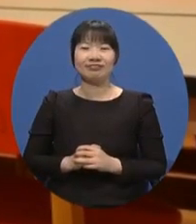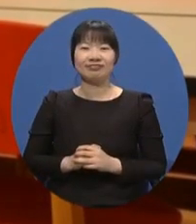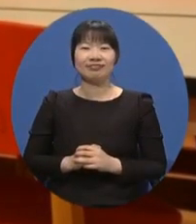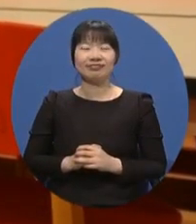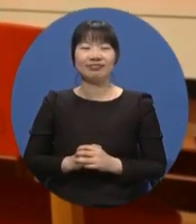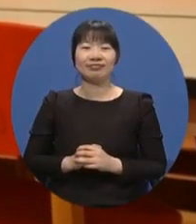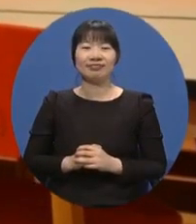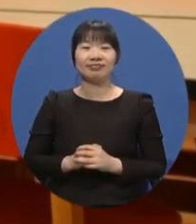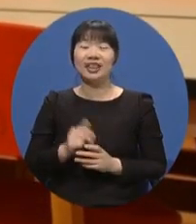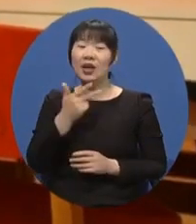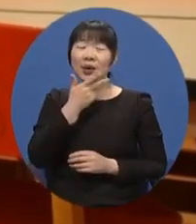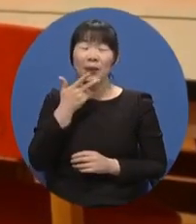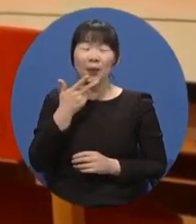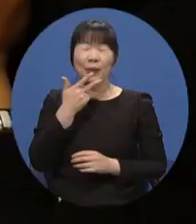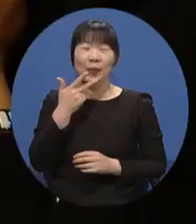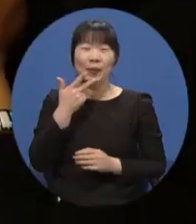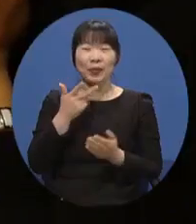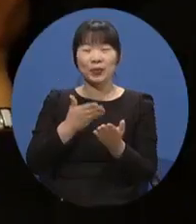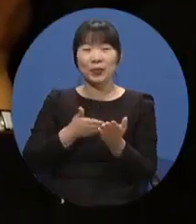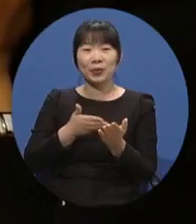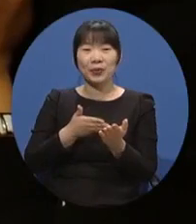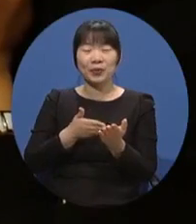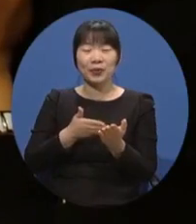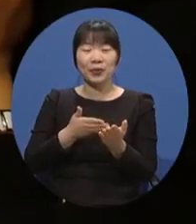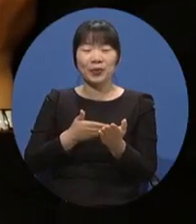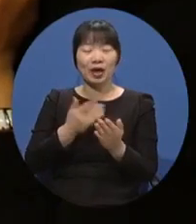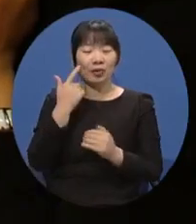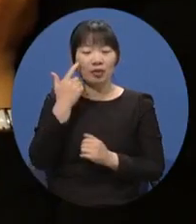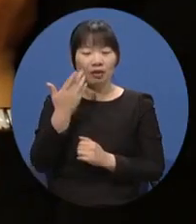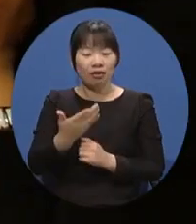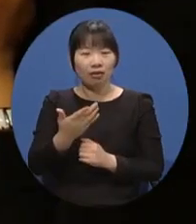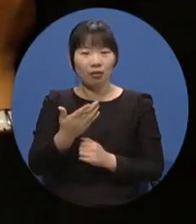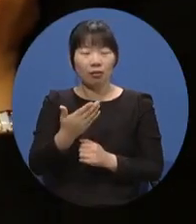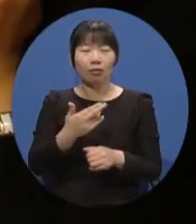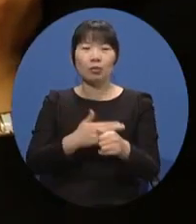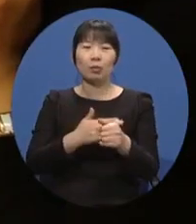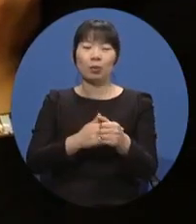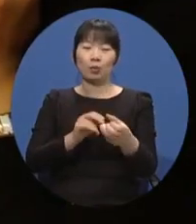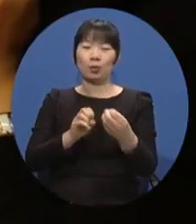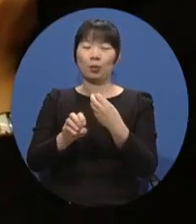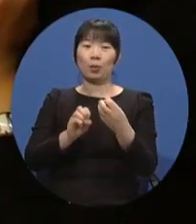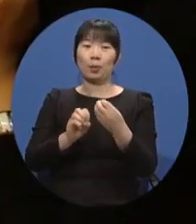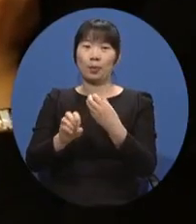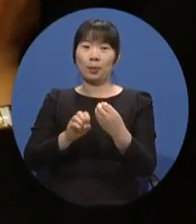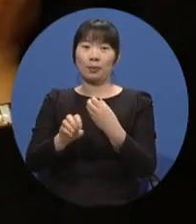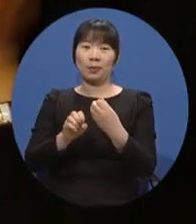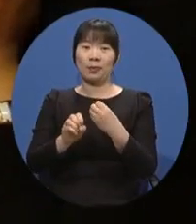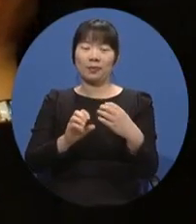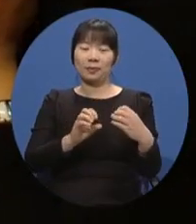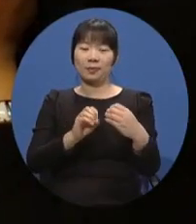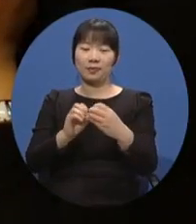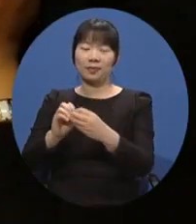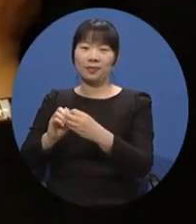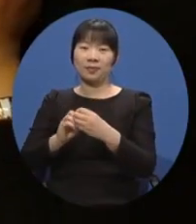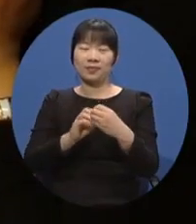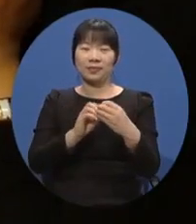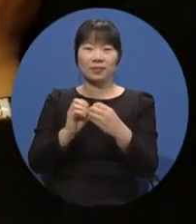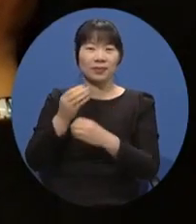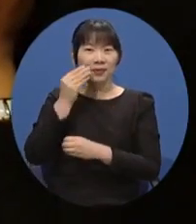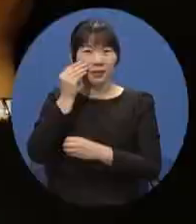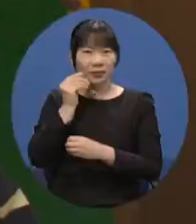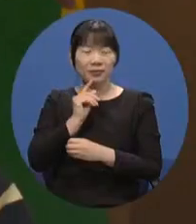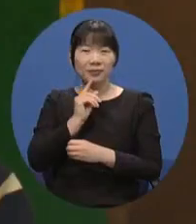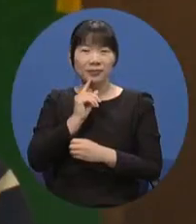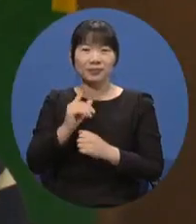girl. Girl, little girl. Blueberry. Bluebird likes reading books. Reading